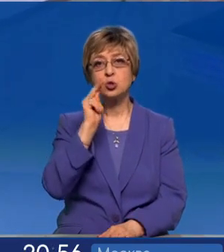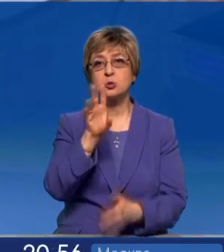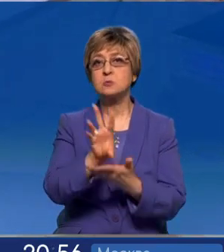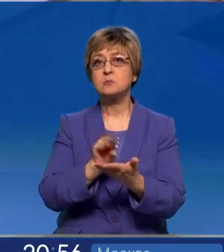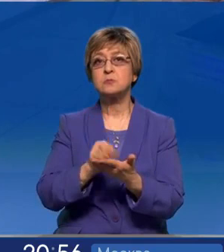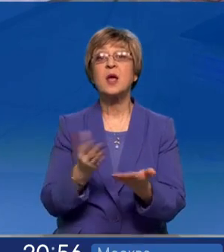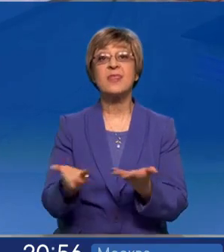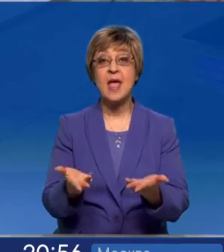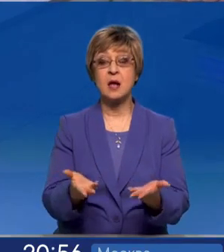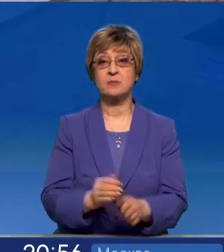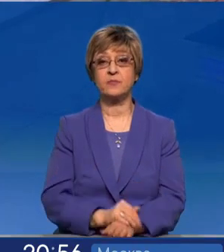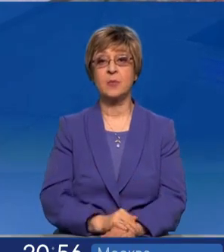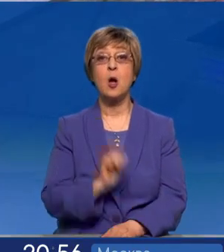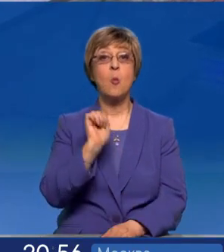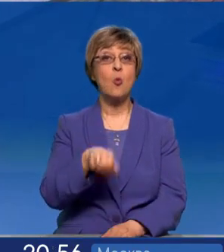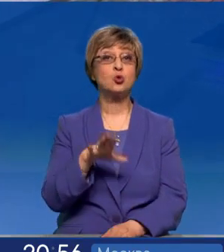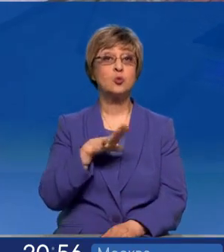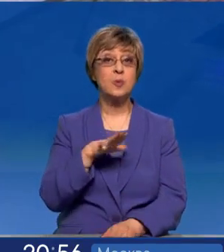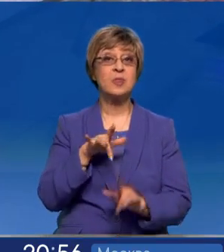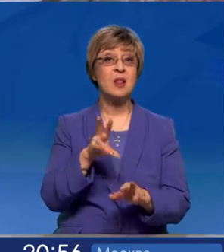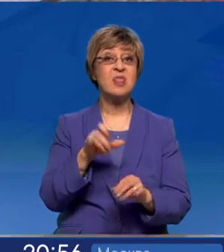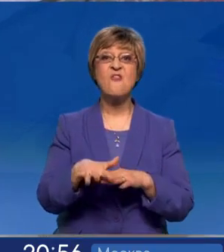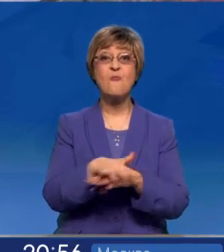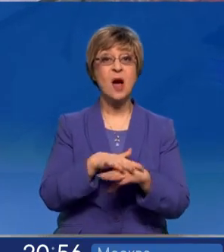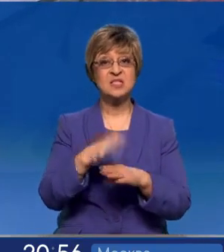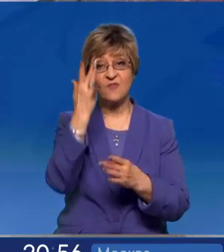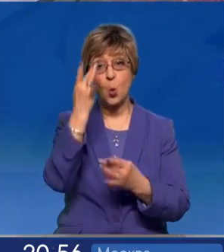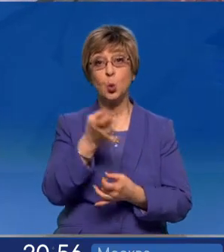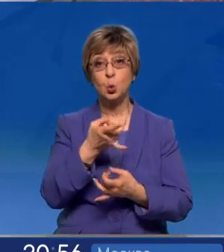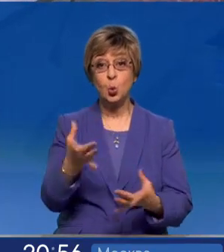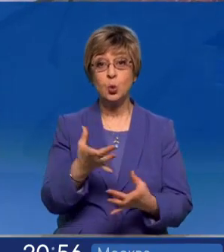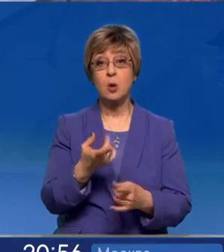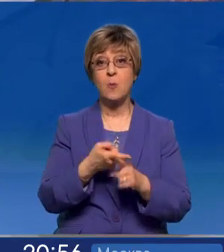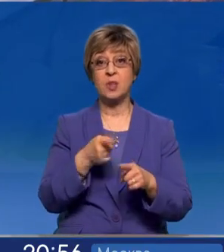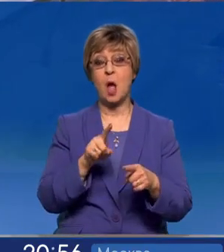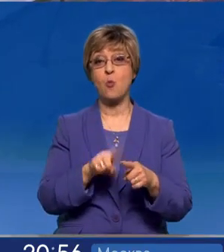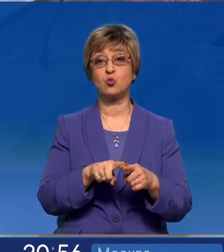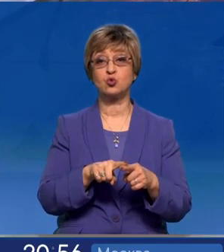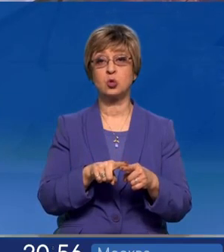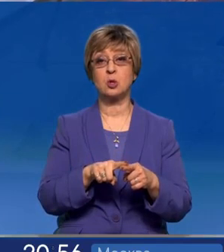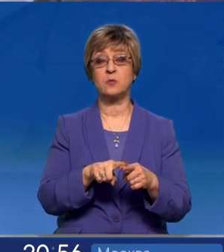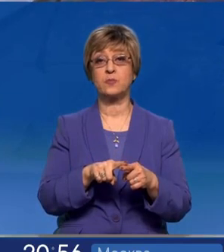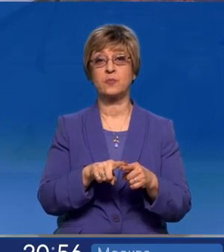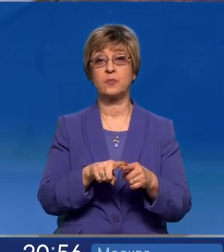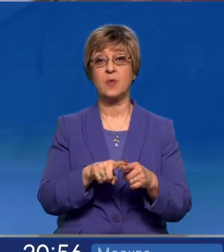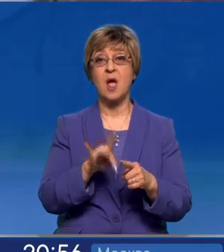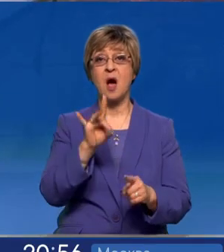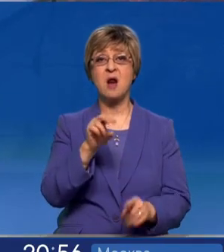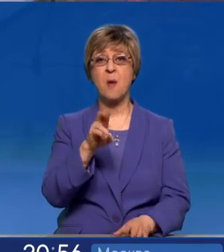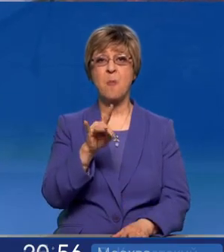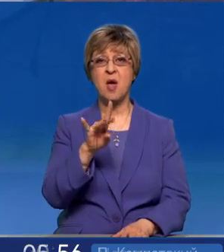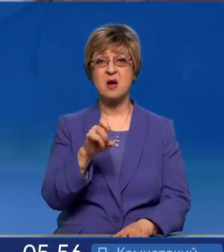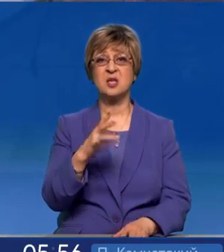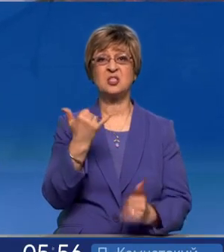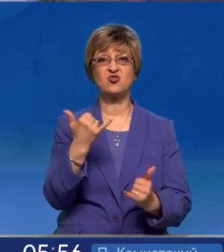спасибо. Дело даже, может быть, и не в массовой культуре, хотя и в ней тоже, конечно, да, потому что возвеличены там эти самые рэперы какие-то, то есть я тоже